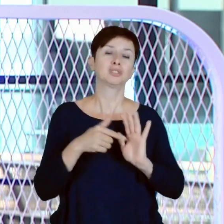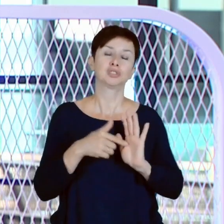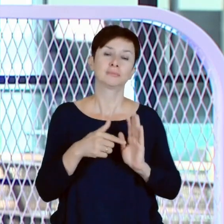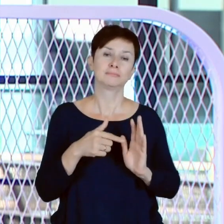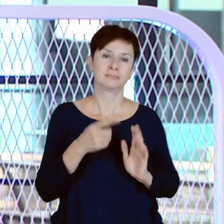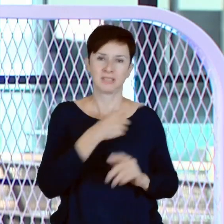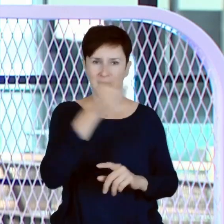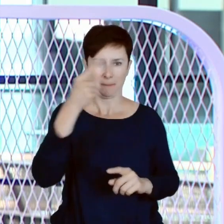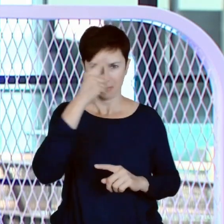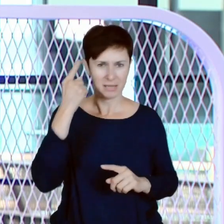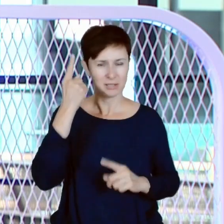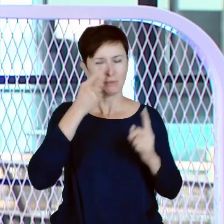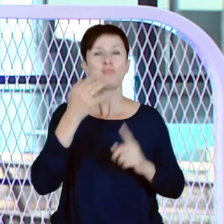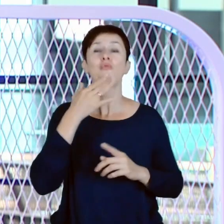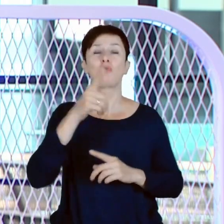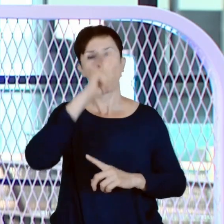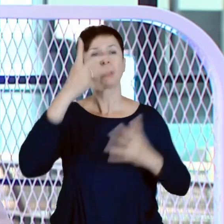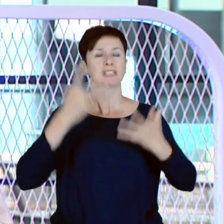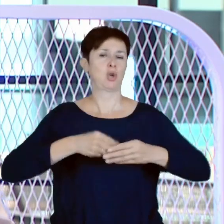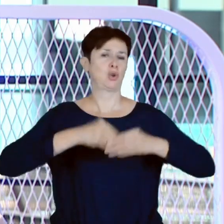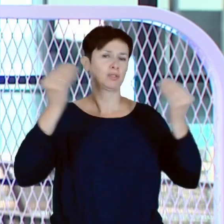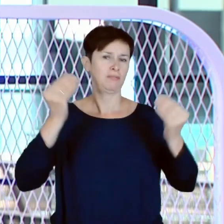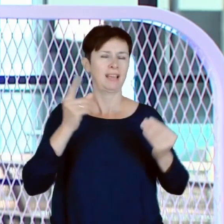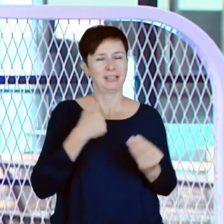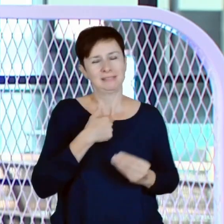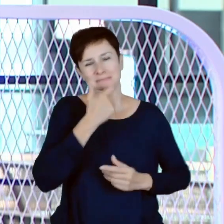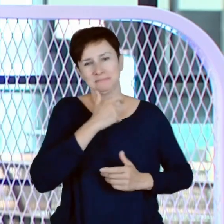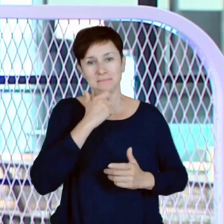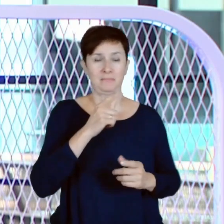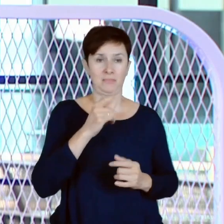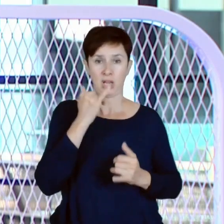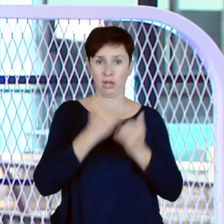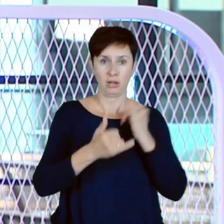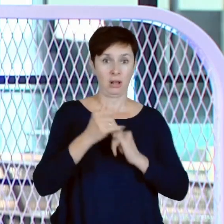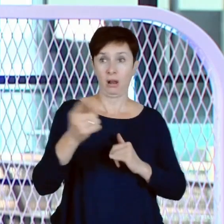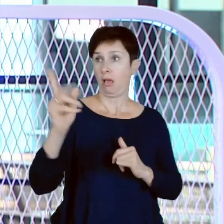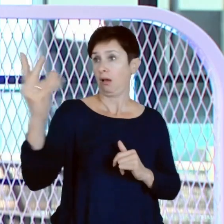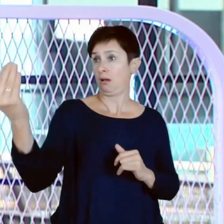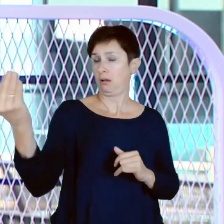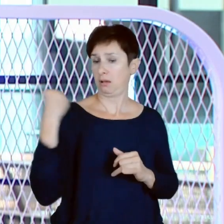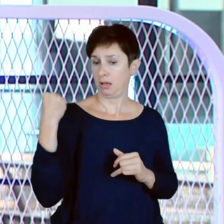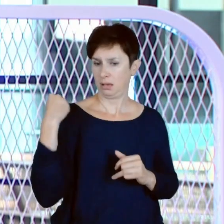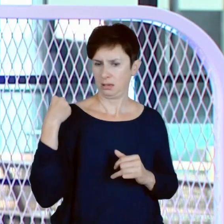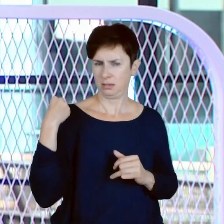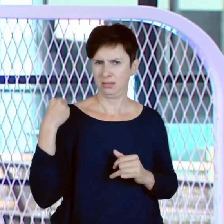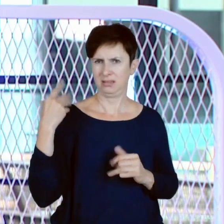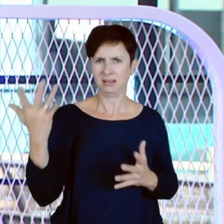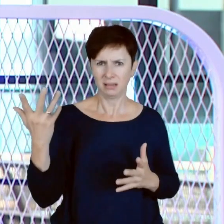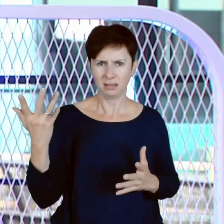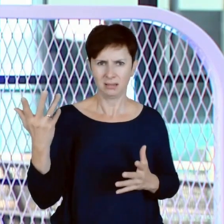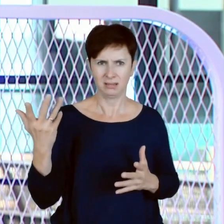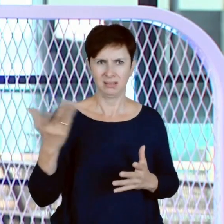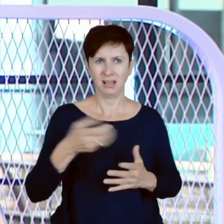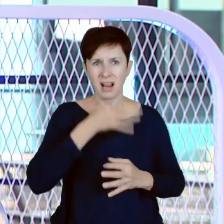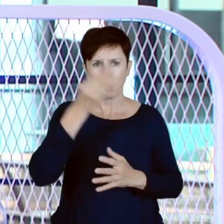się rozwijać. I mam takie poczucie, że dopóki nam się nie powie tego, że ej, ale jakby uczmy się, albo coś